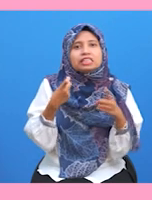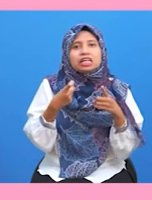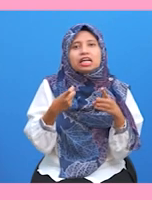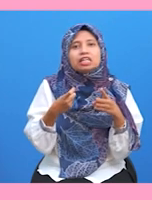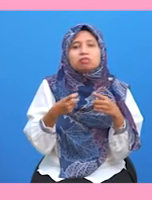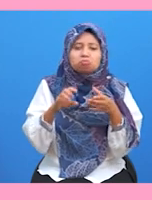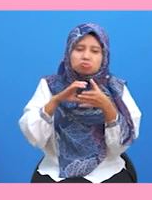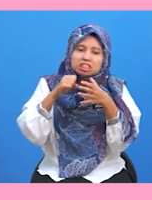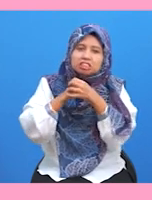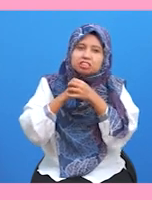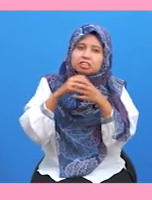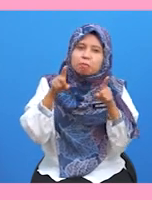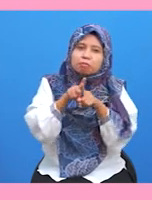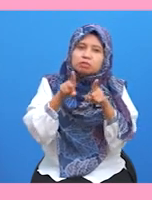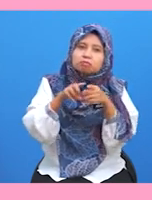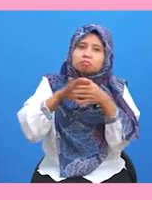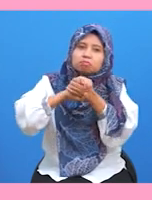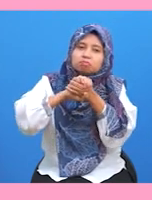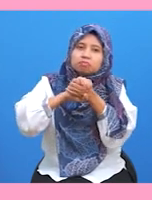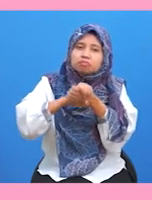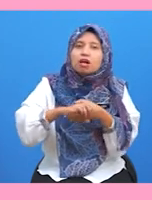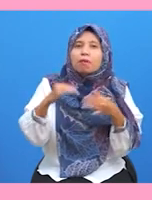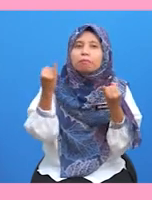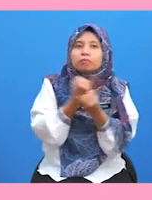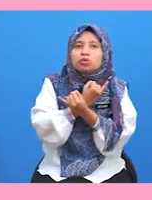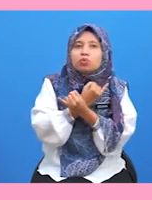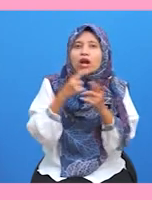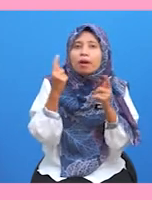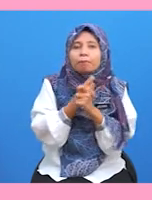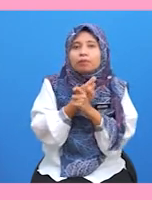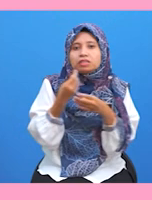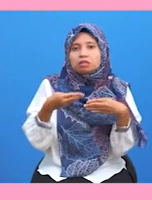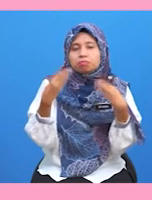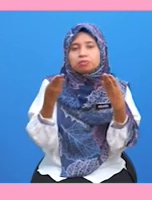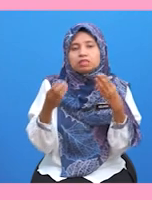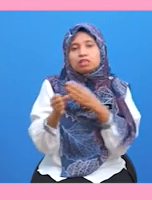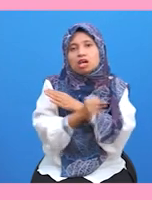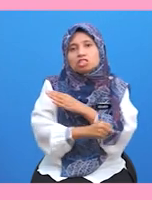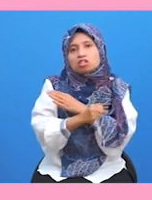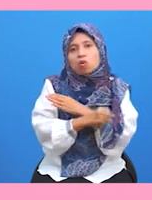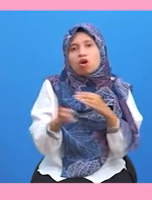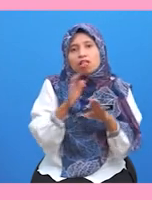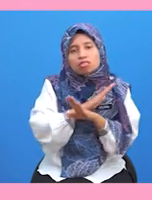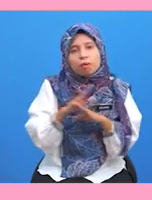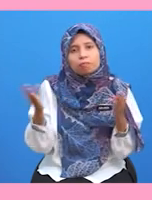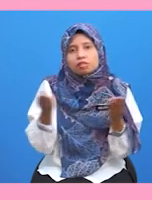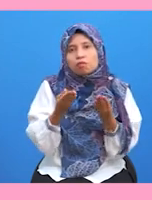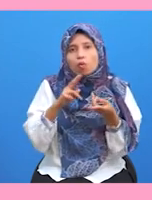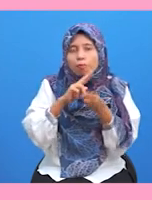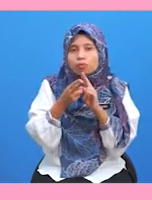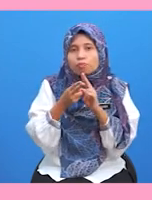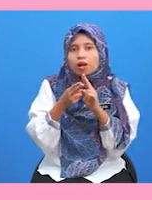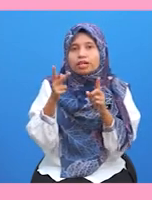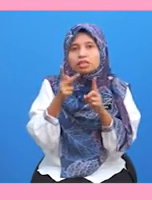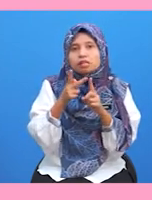Pakatan Rukun 13 yang kecewa dengan perjuangan menentang penyerahan Sarawak tanpa membawa sebarang perubahan